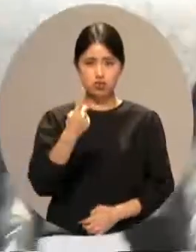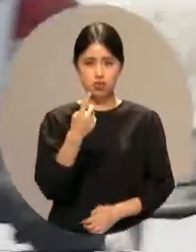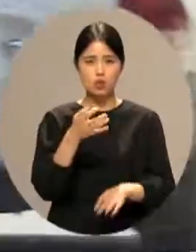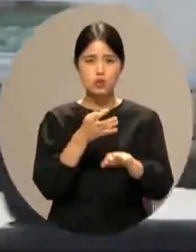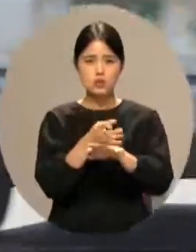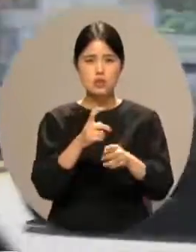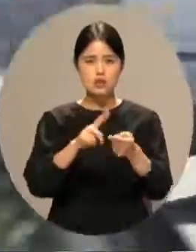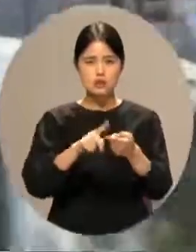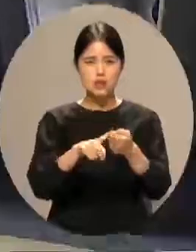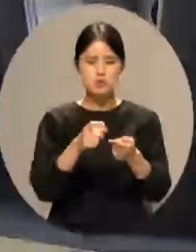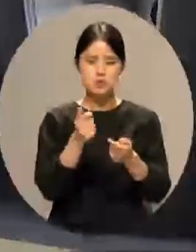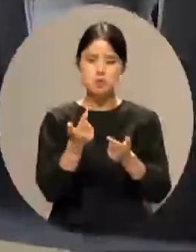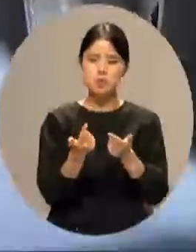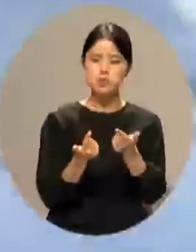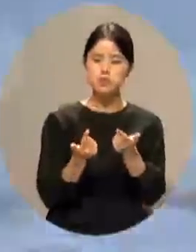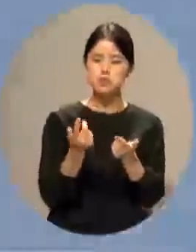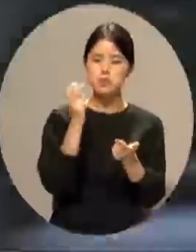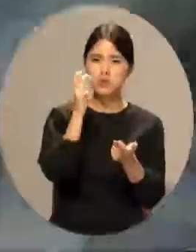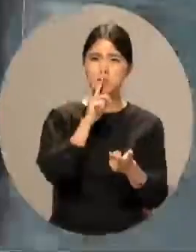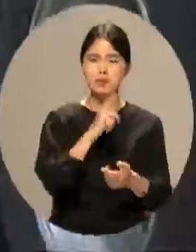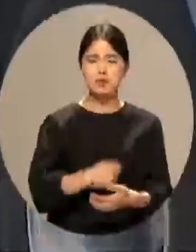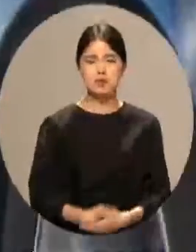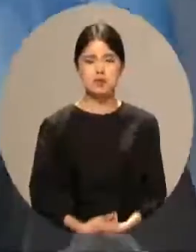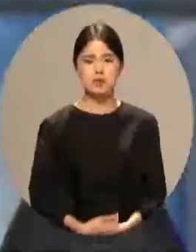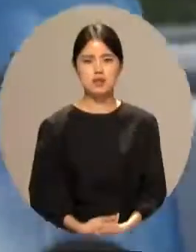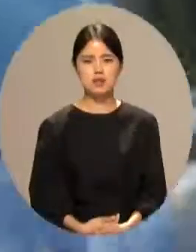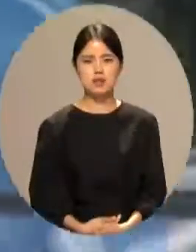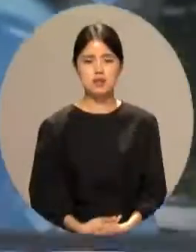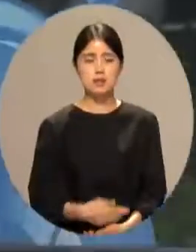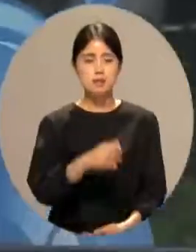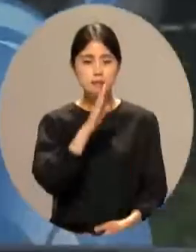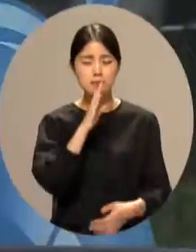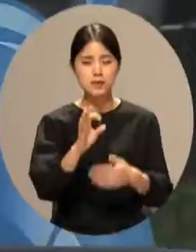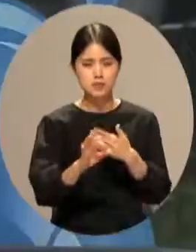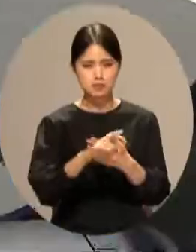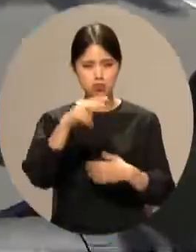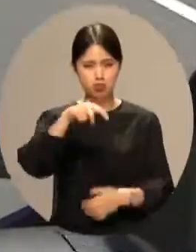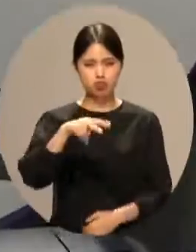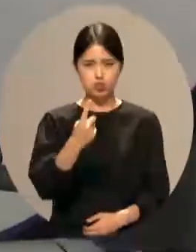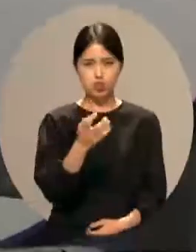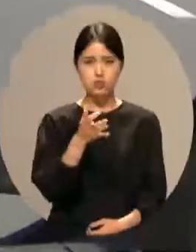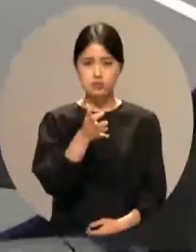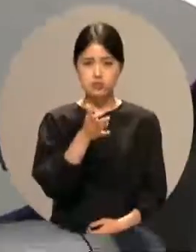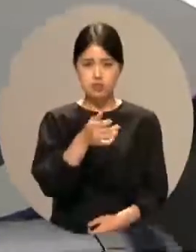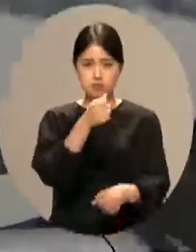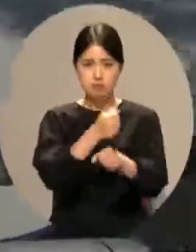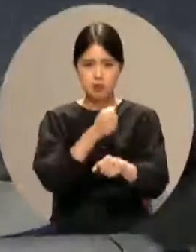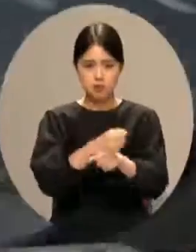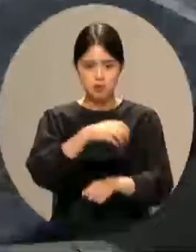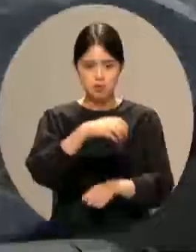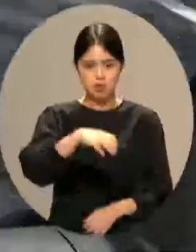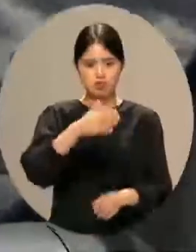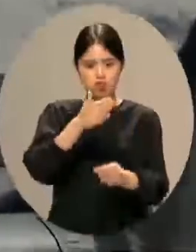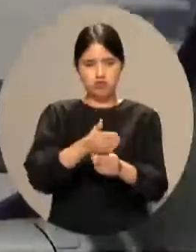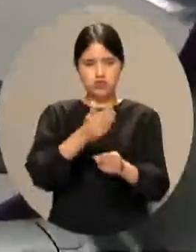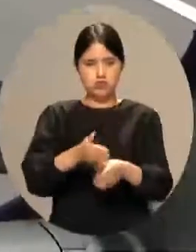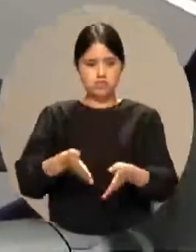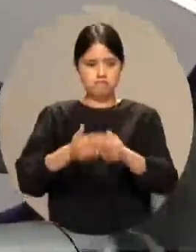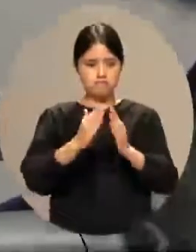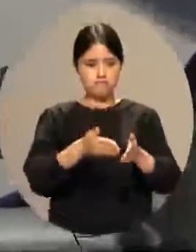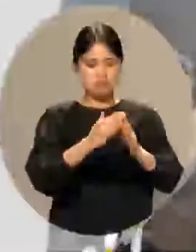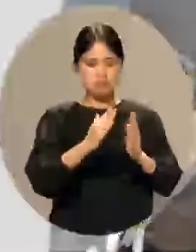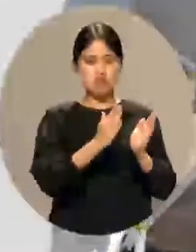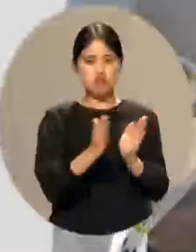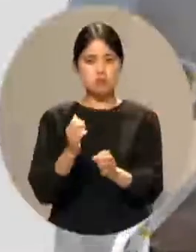속도를 조절하는 것 아니냐는 겁니다. 사실이라면 수소 상용차 생산 거점으로서 인프라를